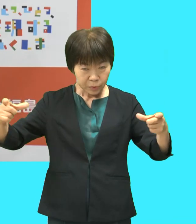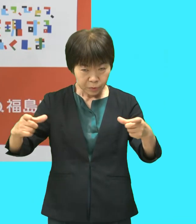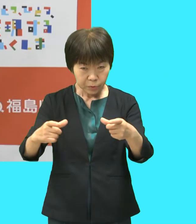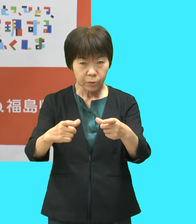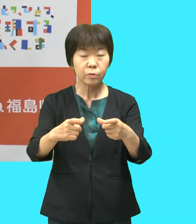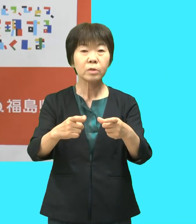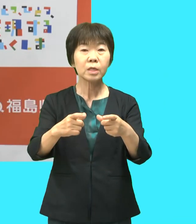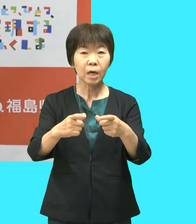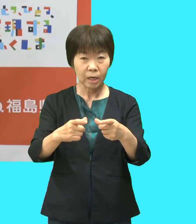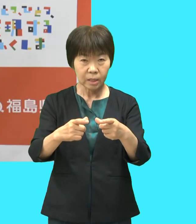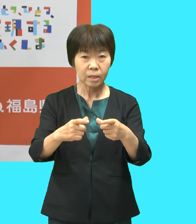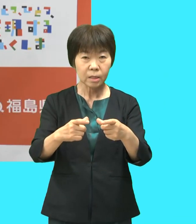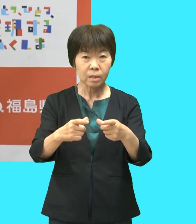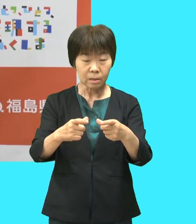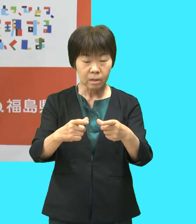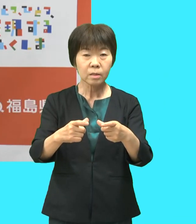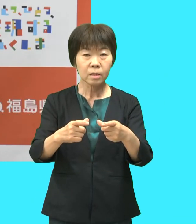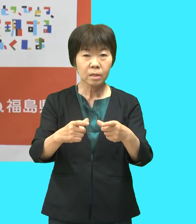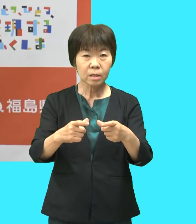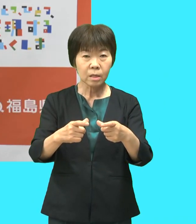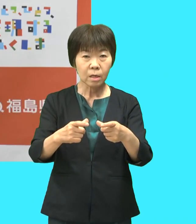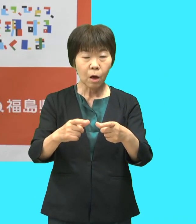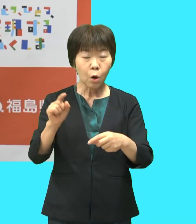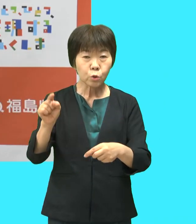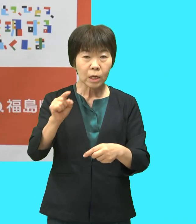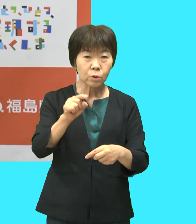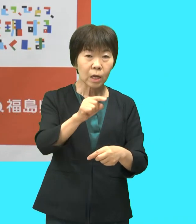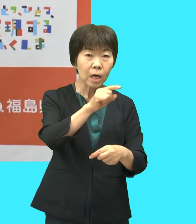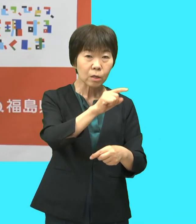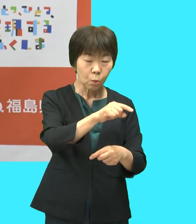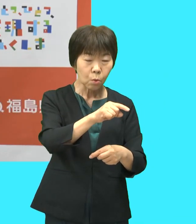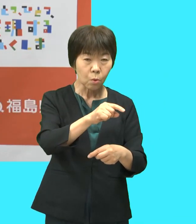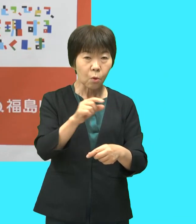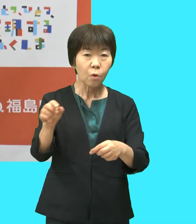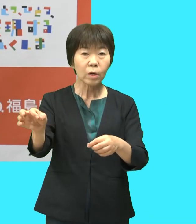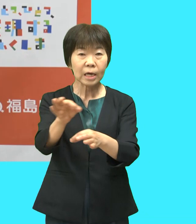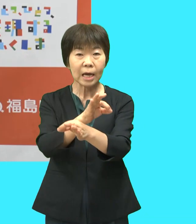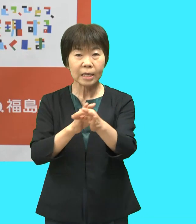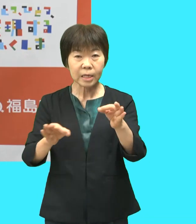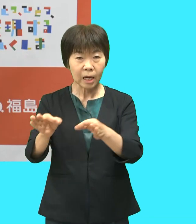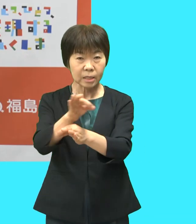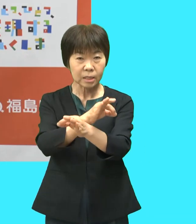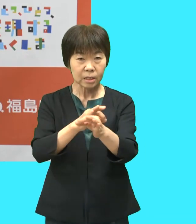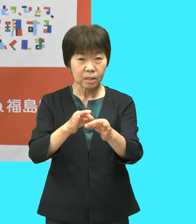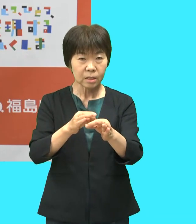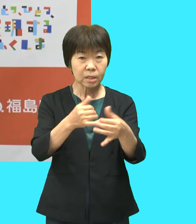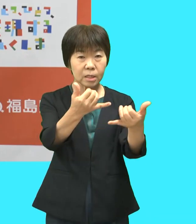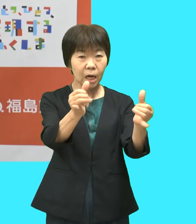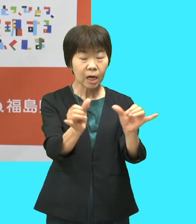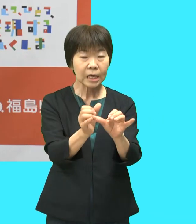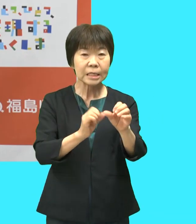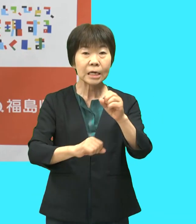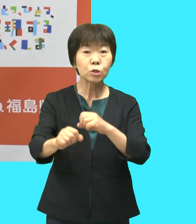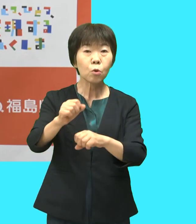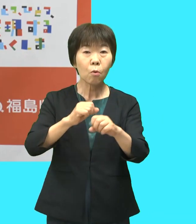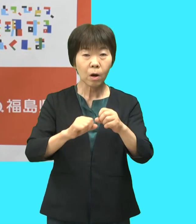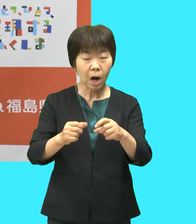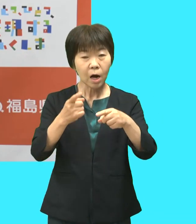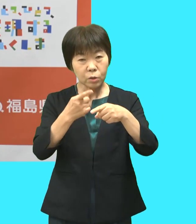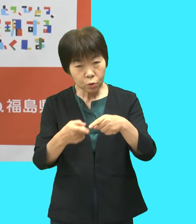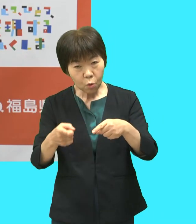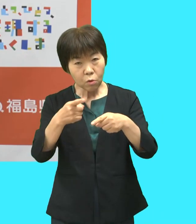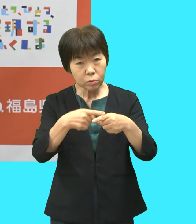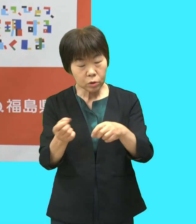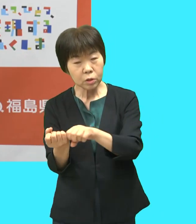り、その上でそれぞれの経済活動、社会活動が段階的に再生